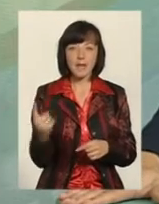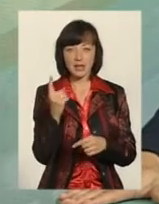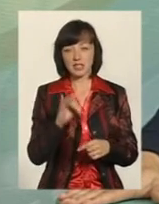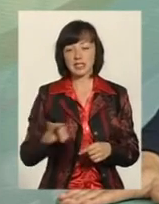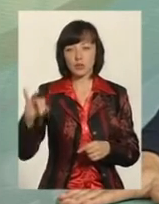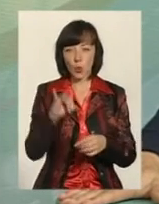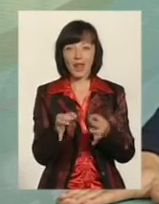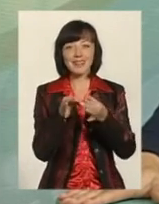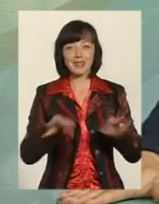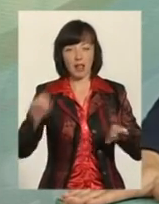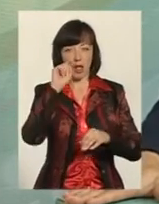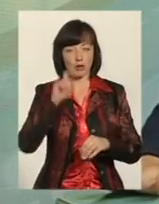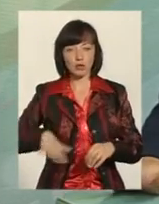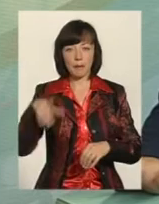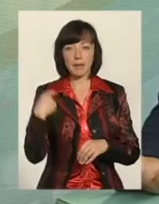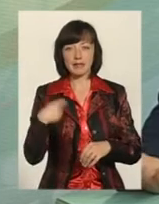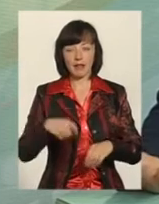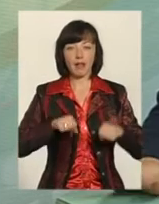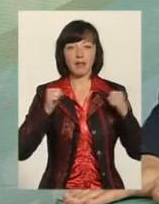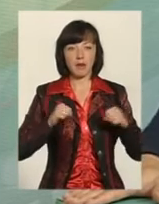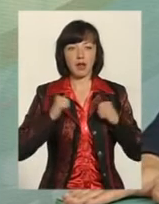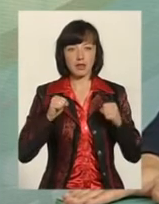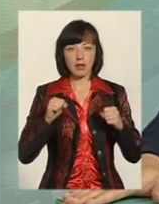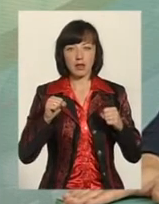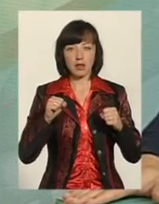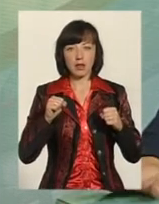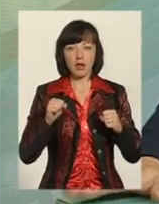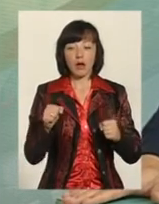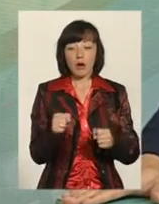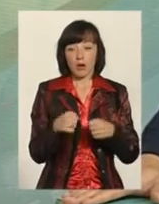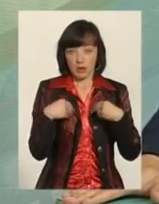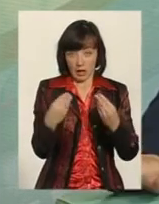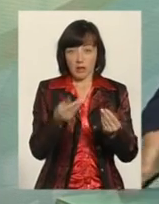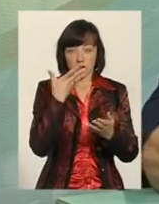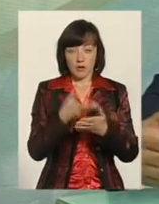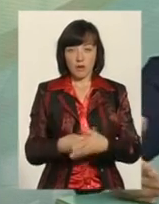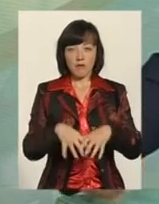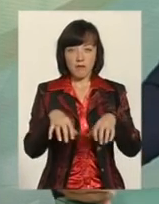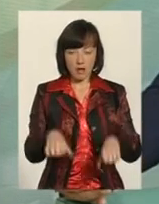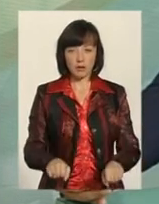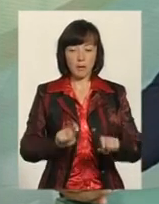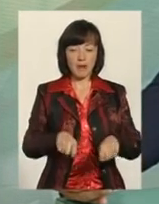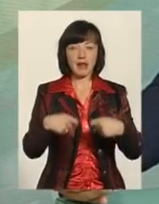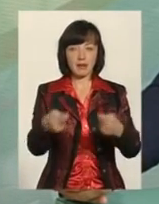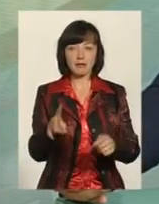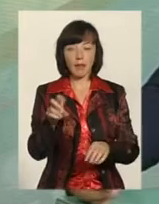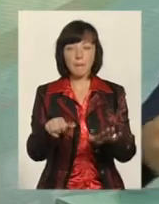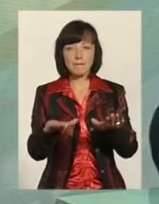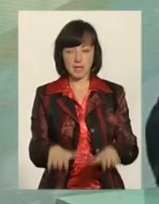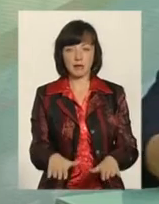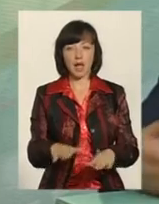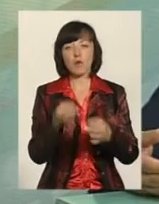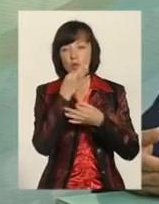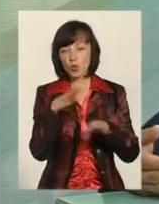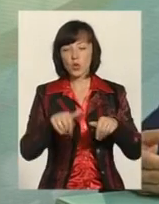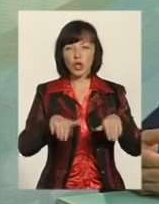історію незалежності президент намагається поділитися своєю владою, а не узурпувати. Влада передається на місця. І